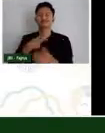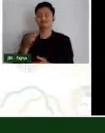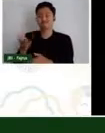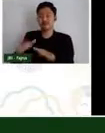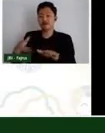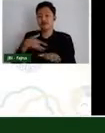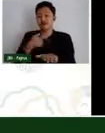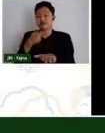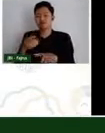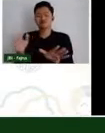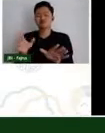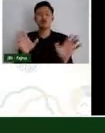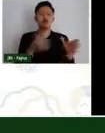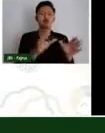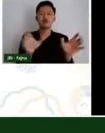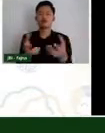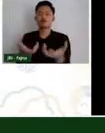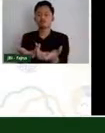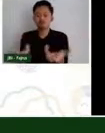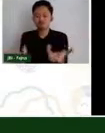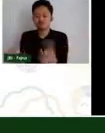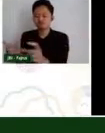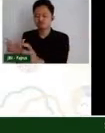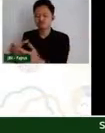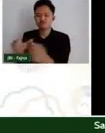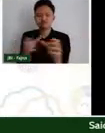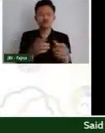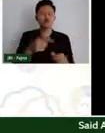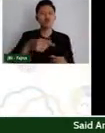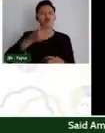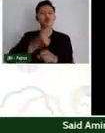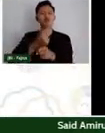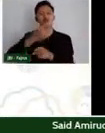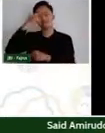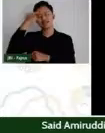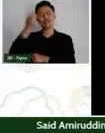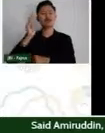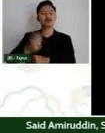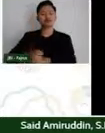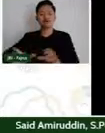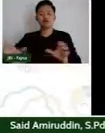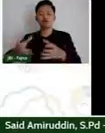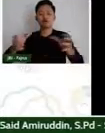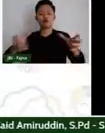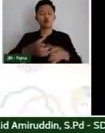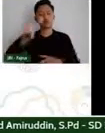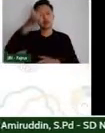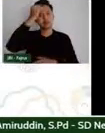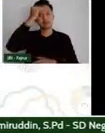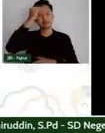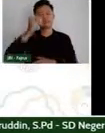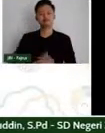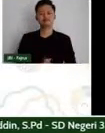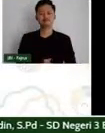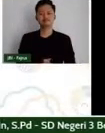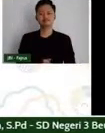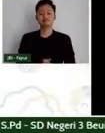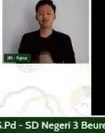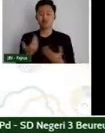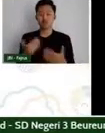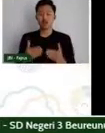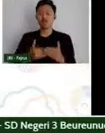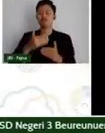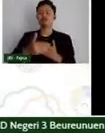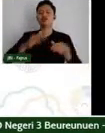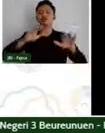ini guru harus cerdas mungkin melakukan pengelompokan gitu. Kemudian siswa menjadi penjelajah aktif.